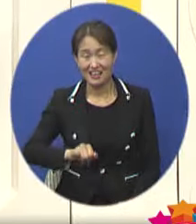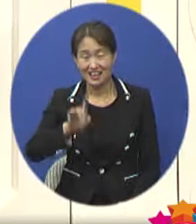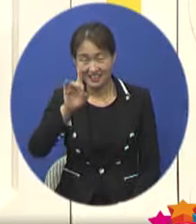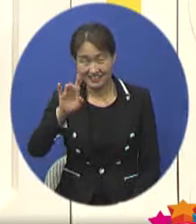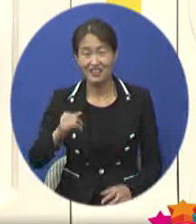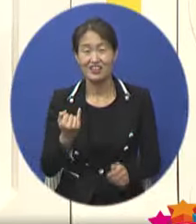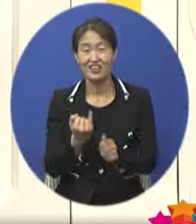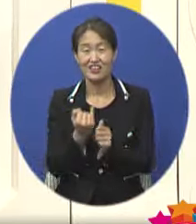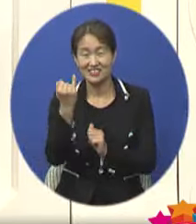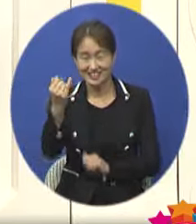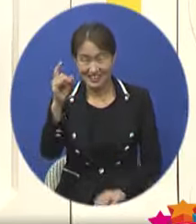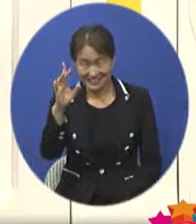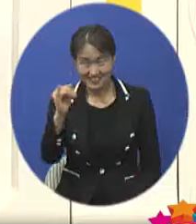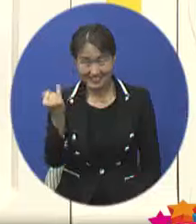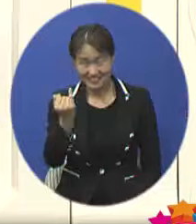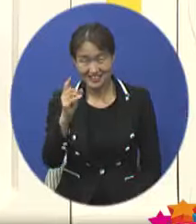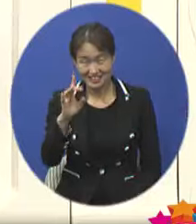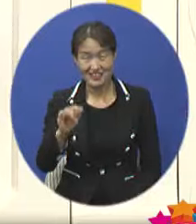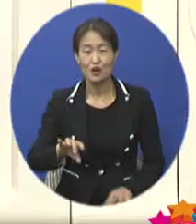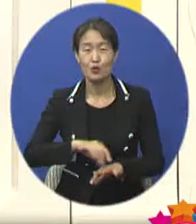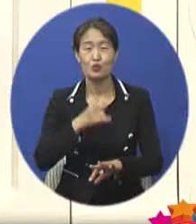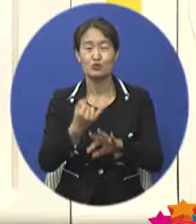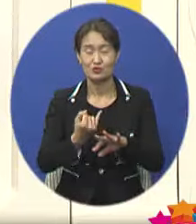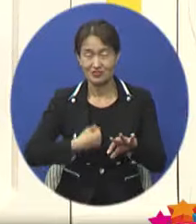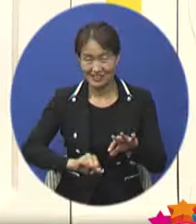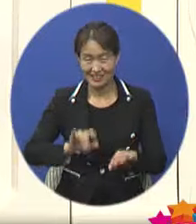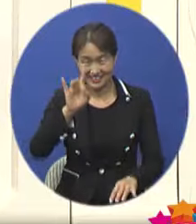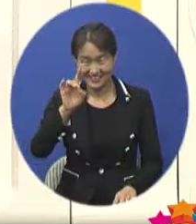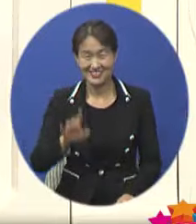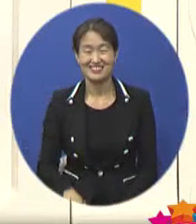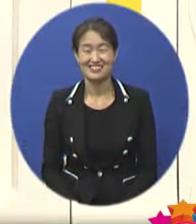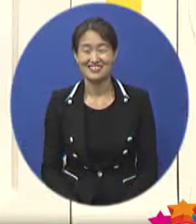하나, 여자 하나, 딸 하나, 공주 하나. 공주? 전부 다 여자네?